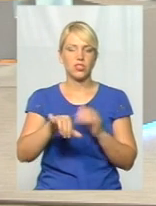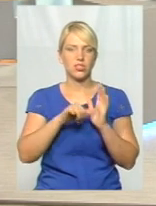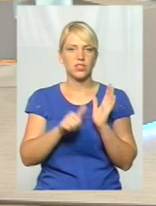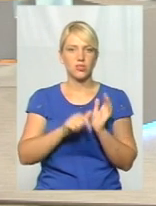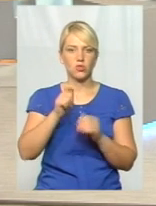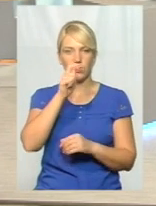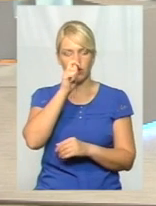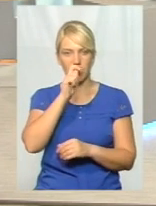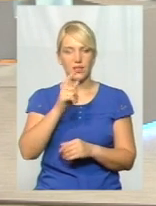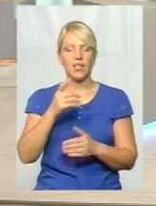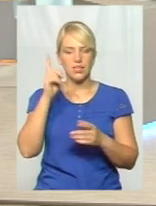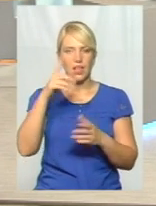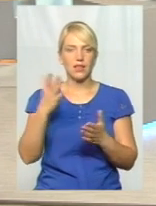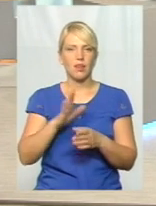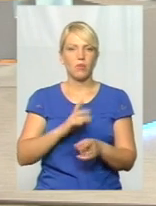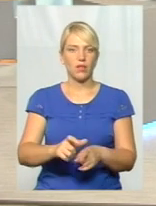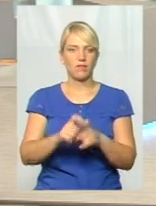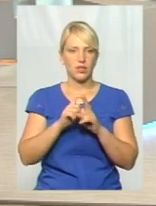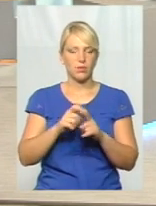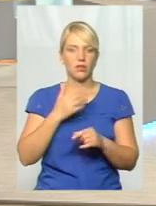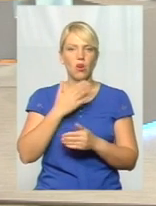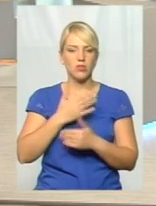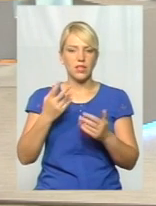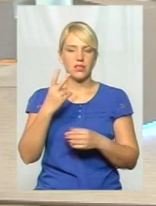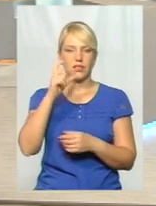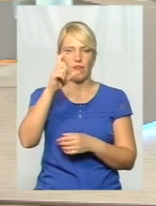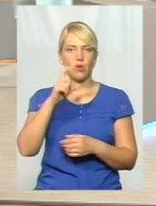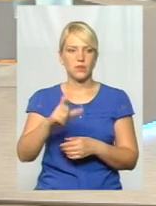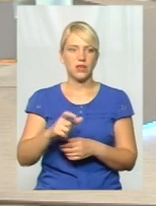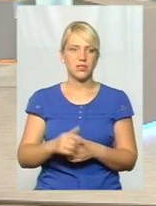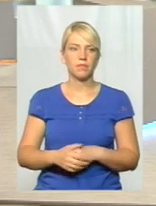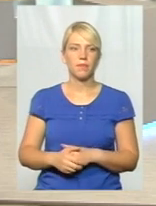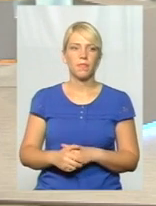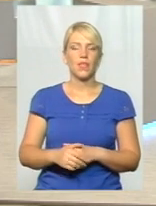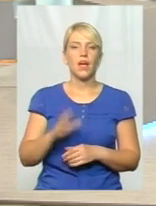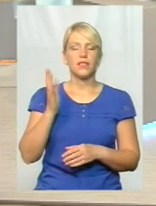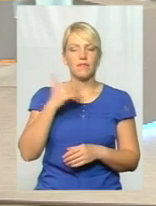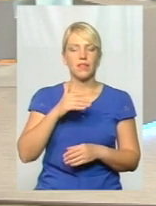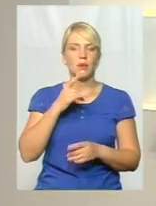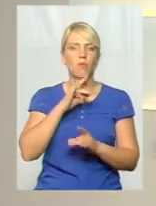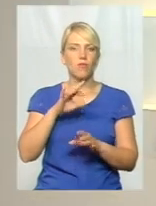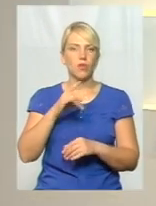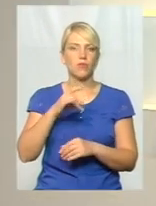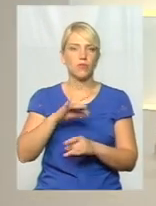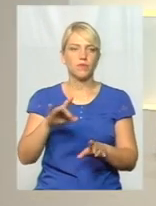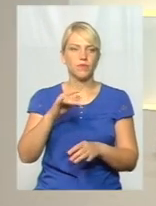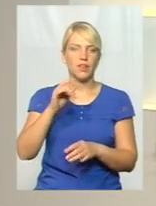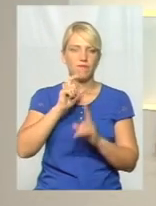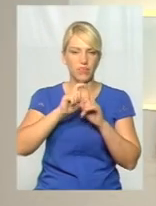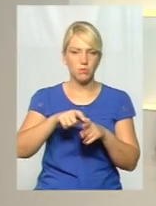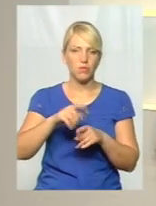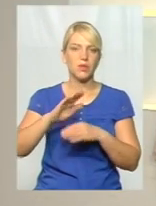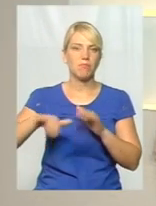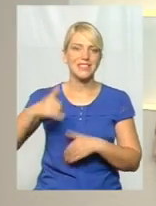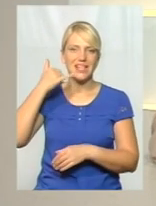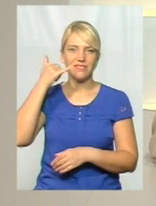була? Останніх два абзаци я зрозумів, ну, перших дві сторінки не буду говорити. А давайте цю відповідь озвучите після телефонного дзвінка. Будь ласка. Дзвінок понад